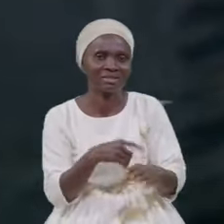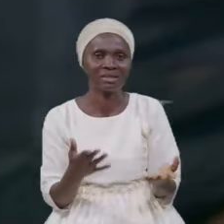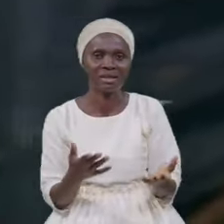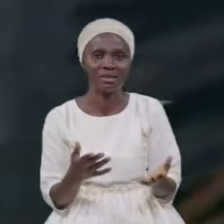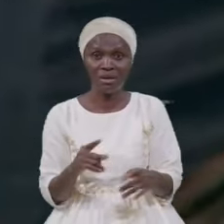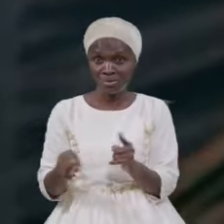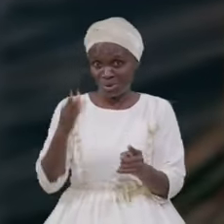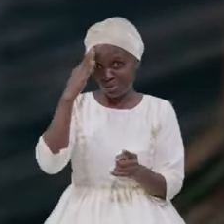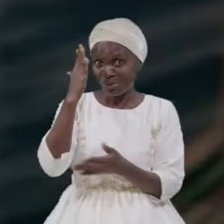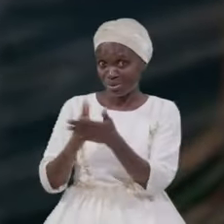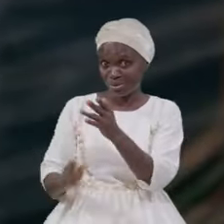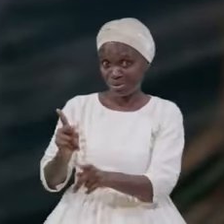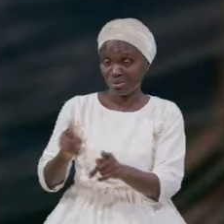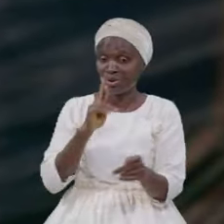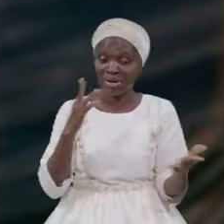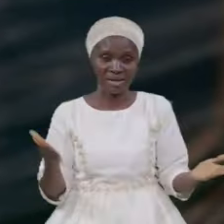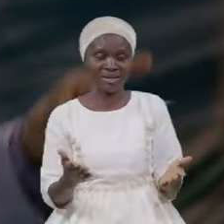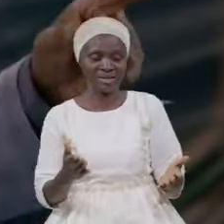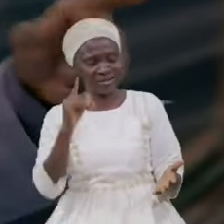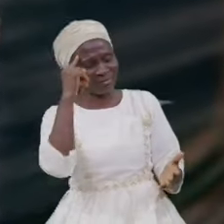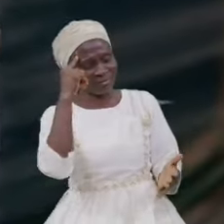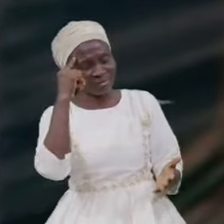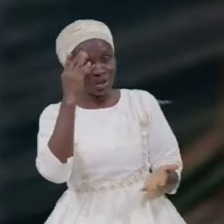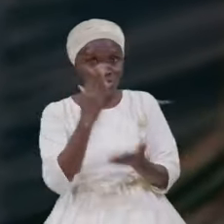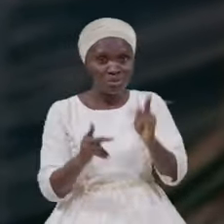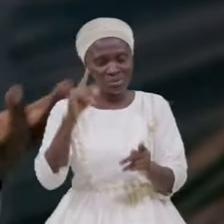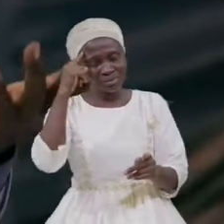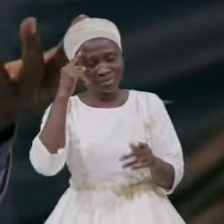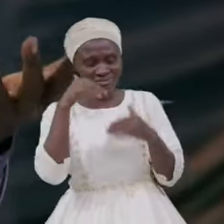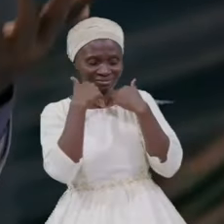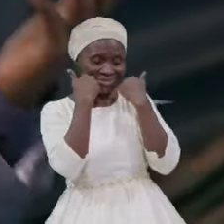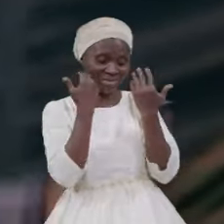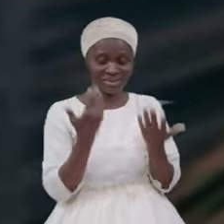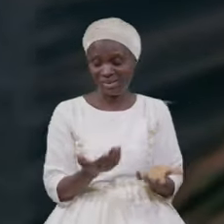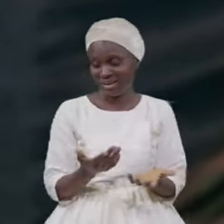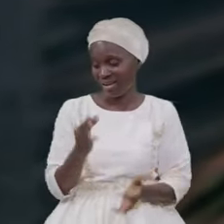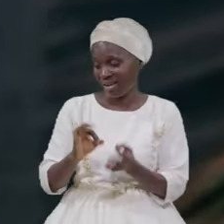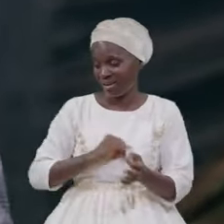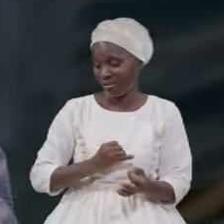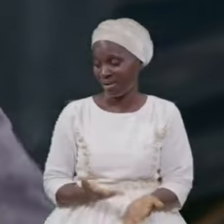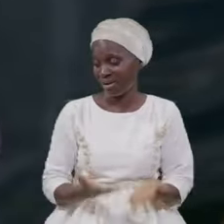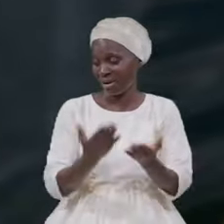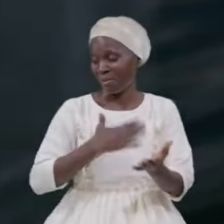Si j'indique maintenant en levant ma main, ils vont dire, ah, tel aussi, pourquoi pas.